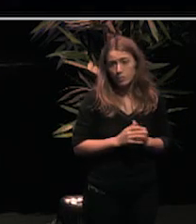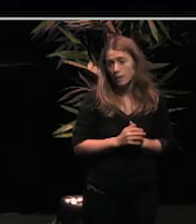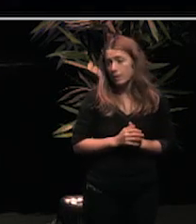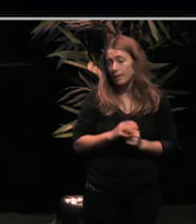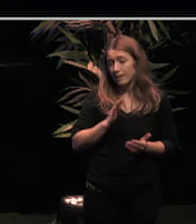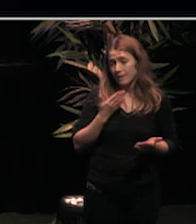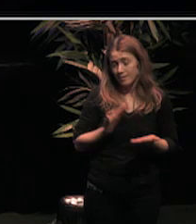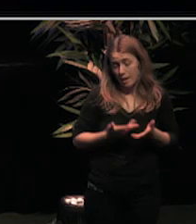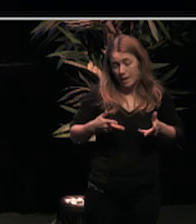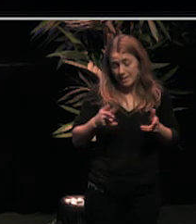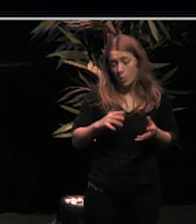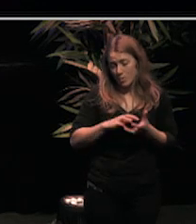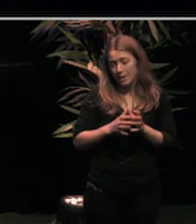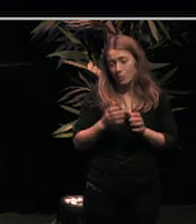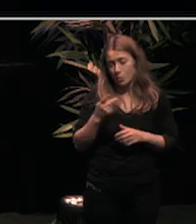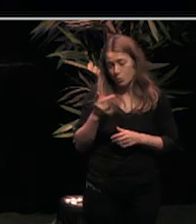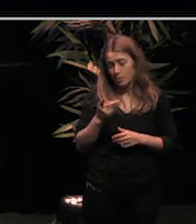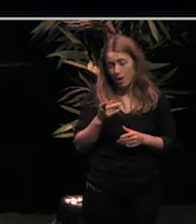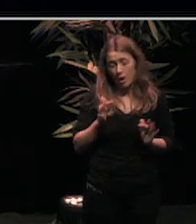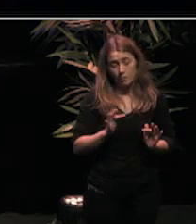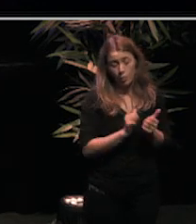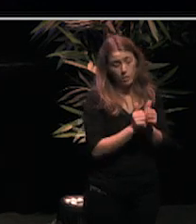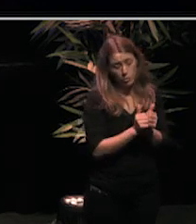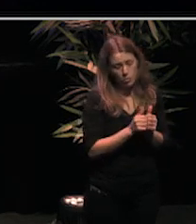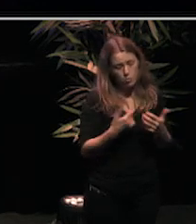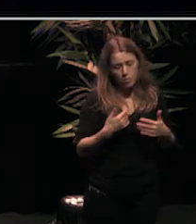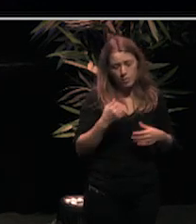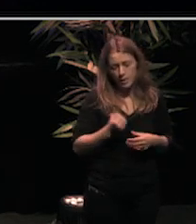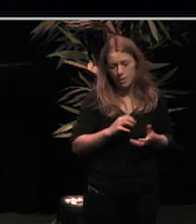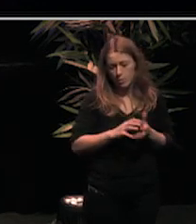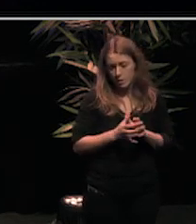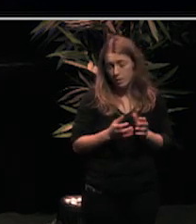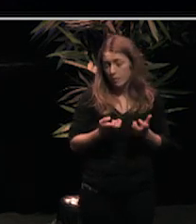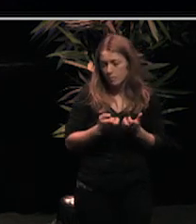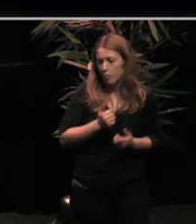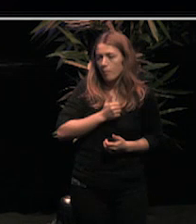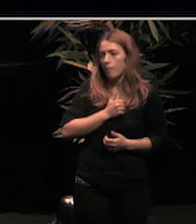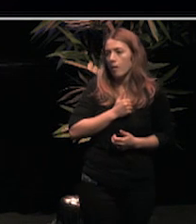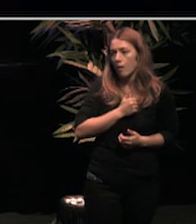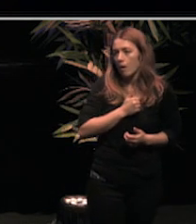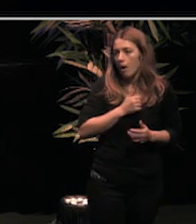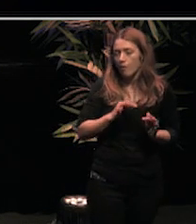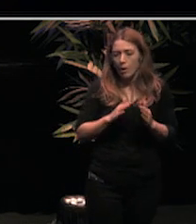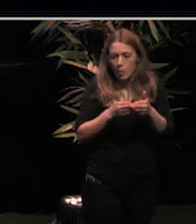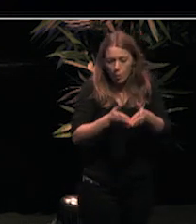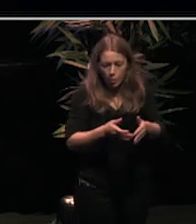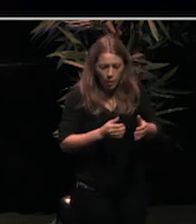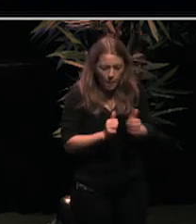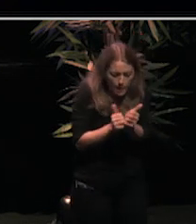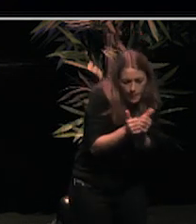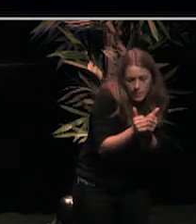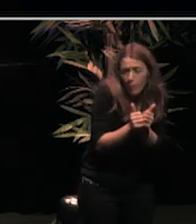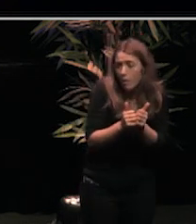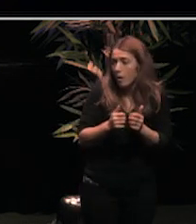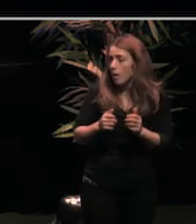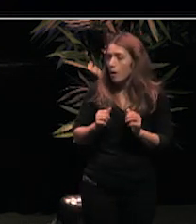les plus compliquées en fait dans la compétition, c'est que surtout en ce qui me concerne, parce que on parle d'une course qui a duré 11 jours et donc vous